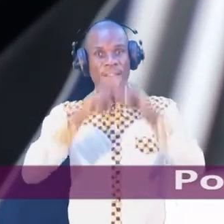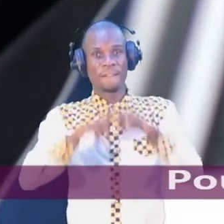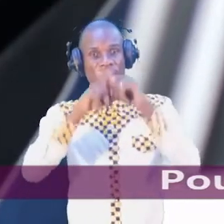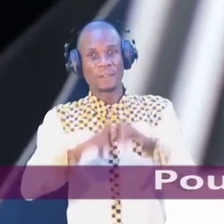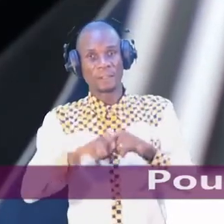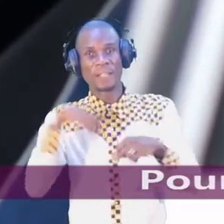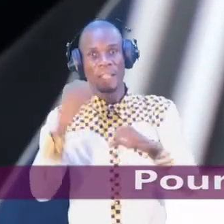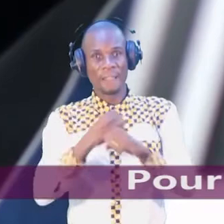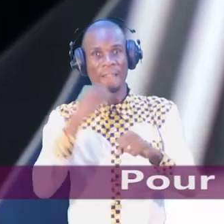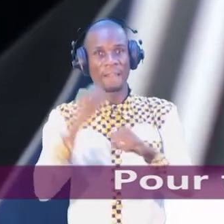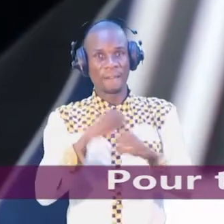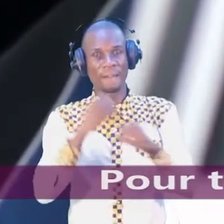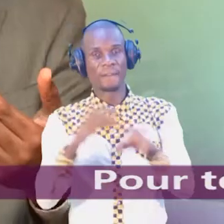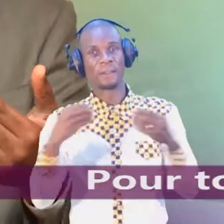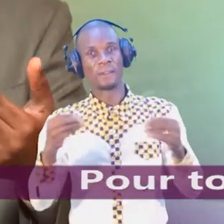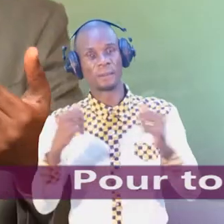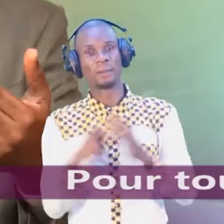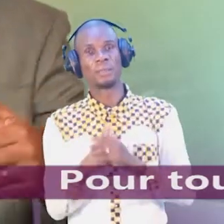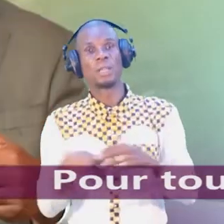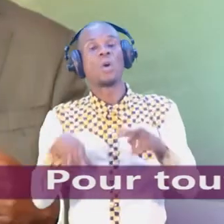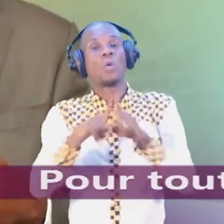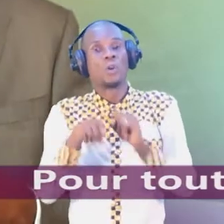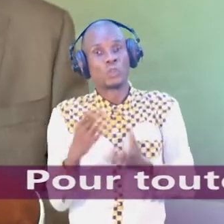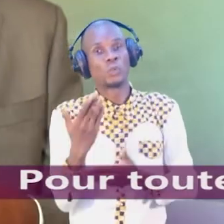mobeko ezali kopekisa moyibi